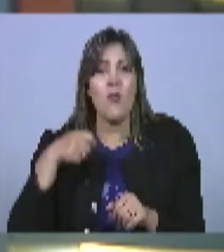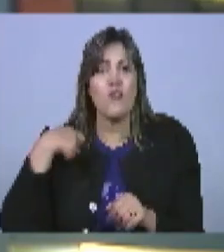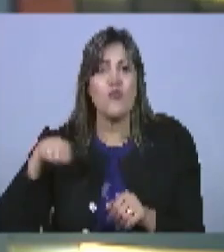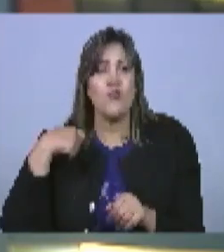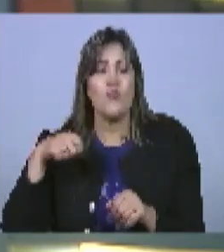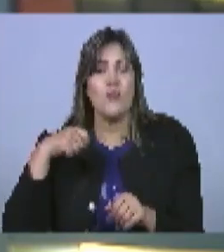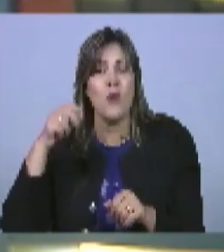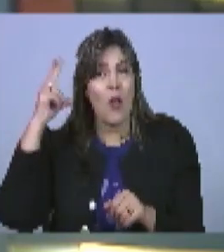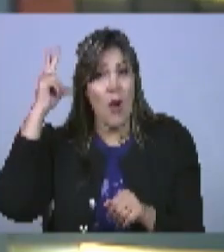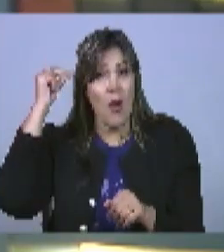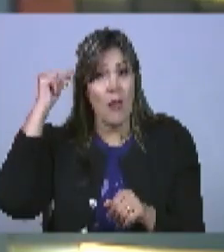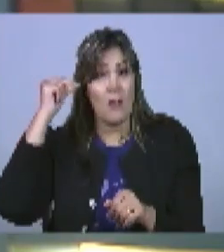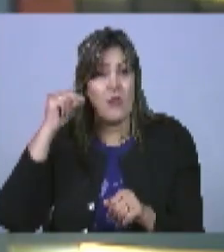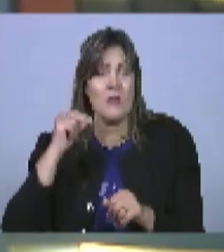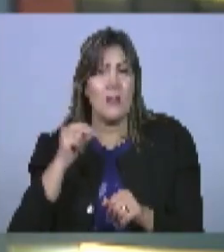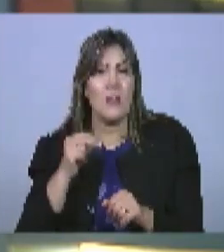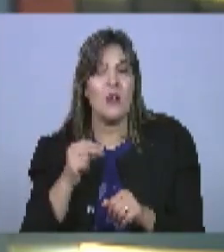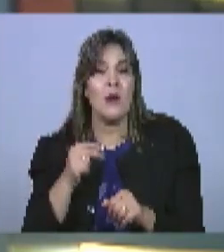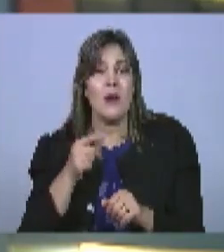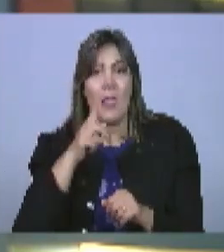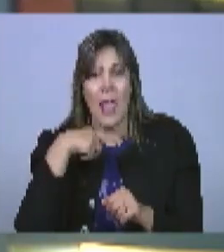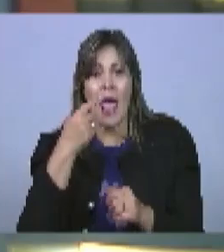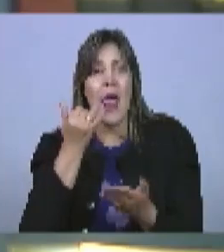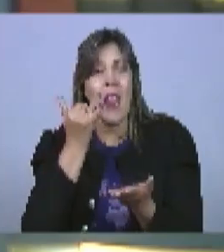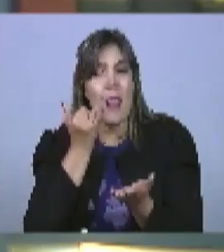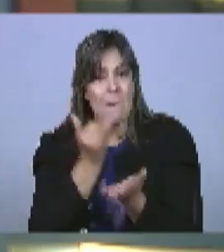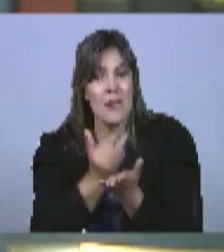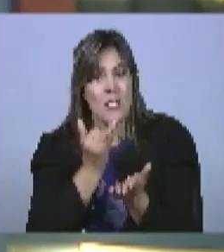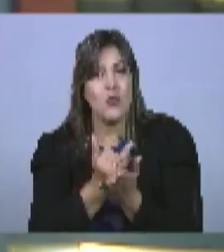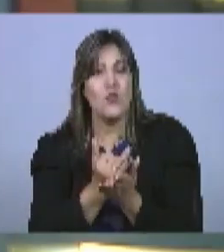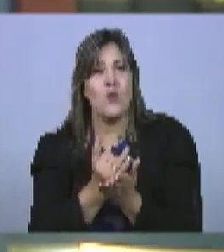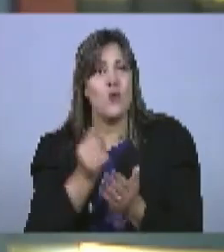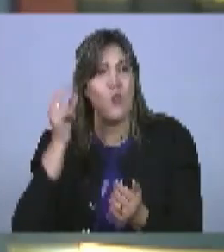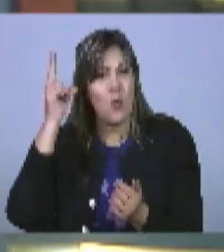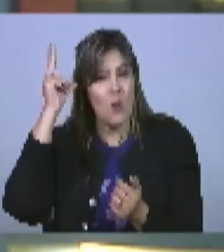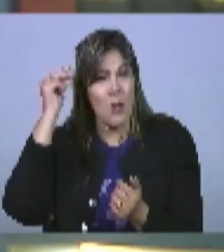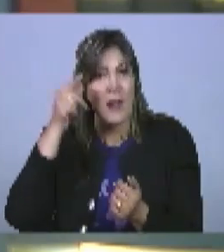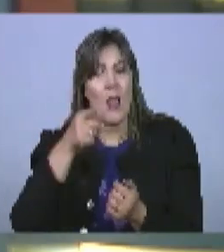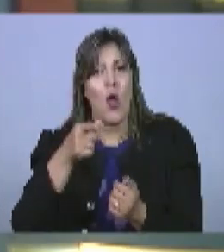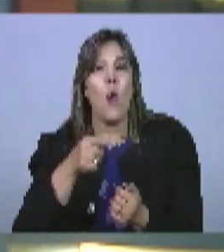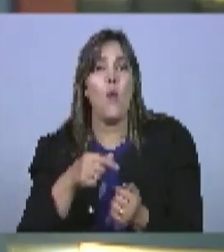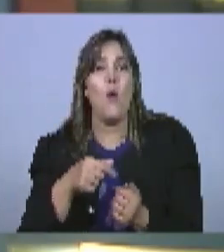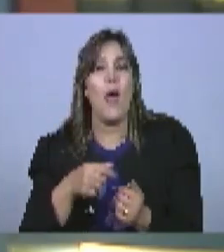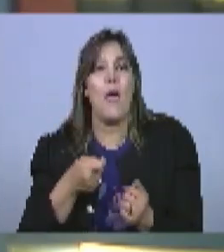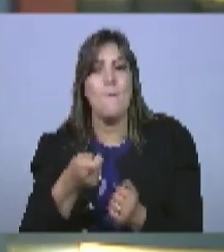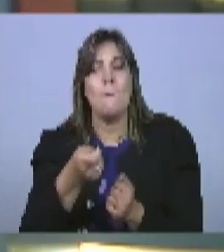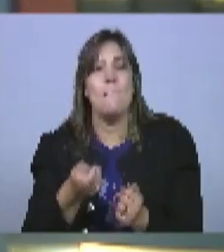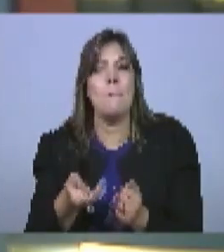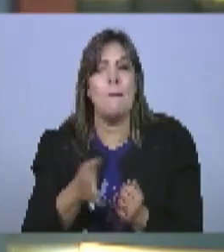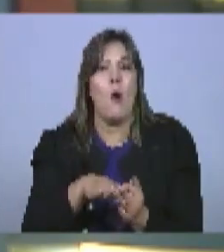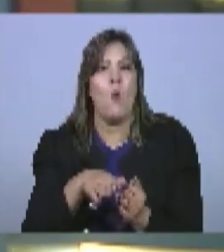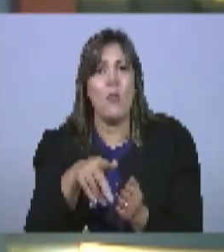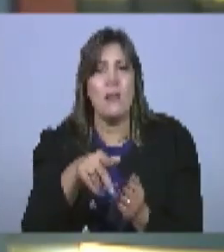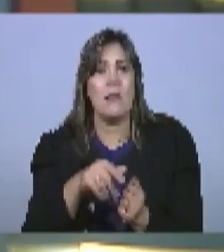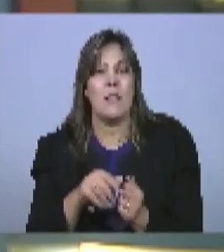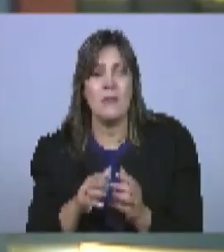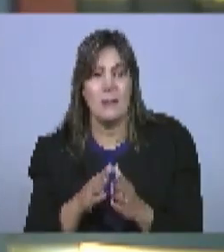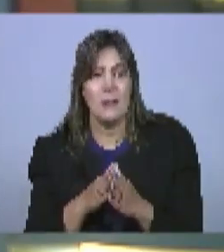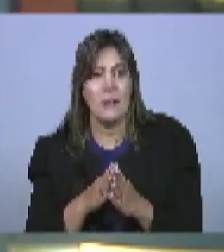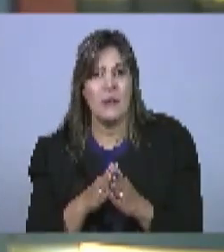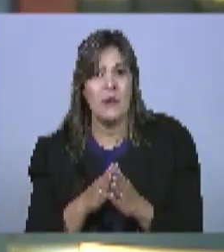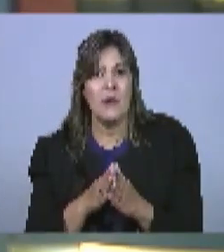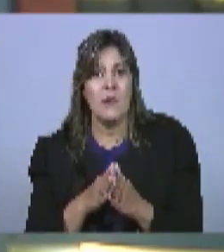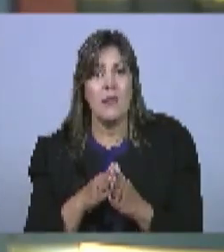نفتالي بنت اعلن مسؤوليه اسرائيل او ان المساد قام بهذا الاغتيال في